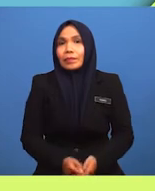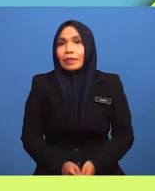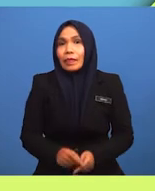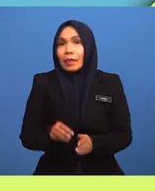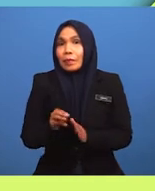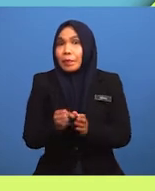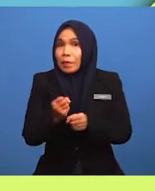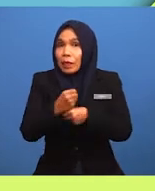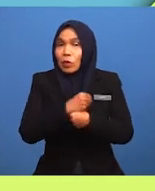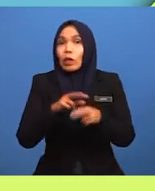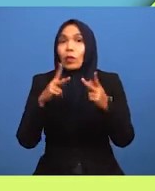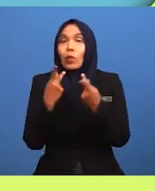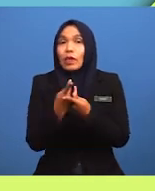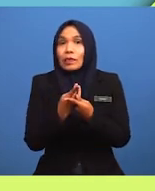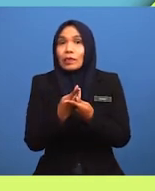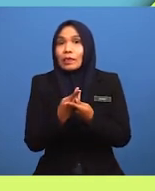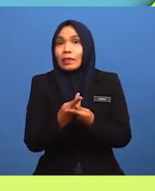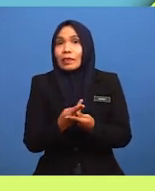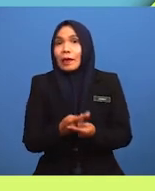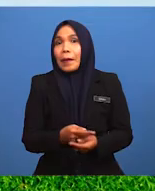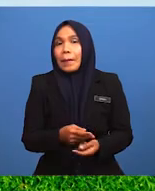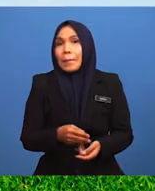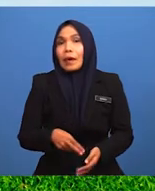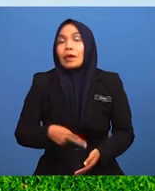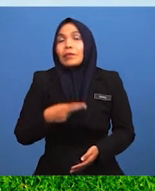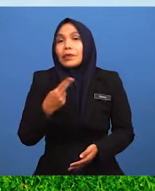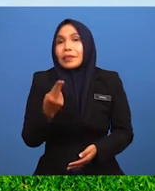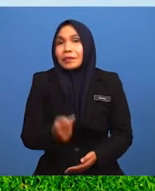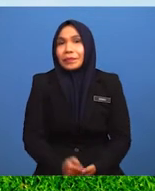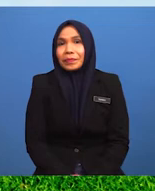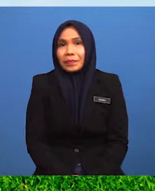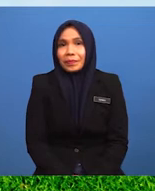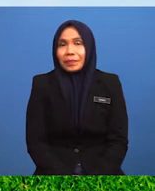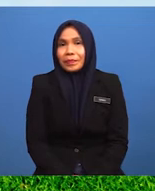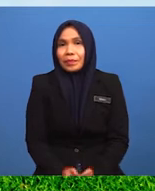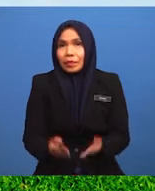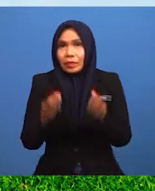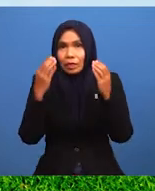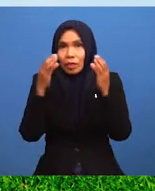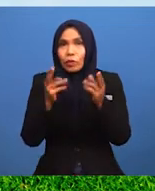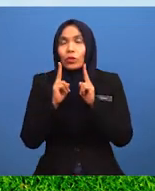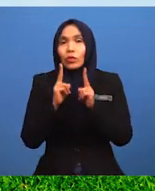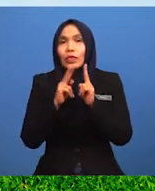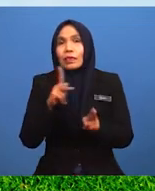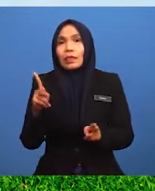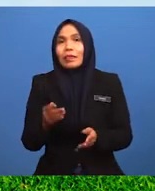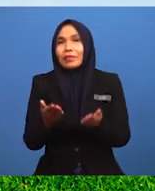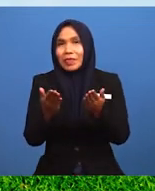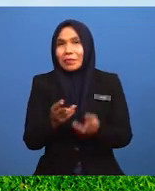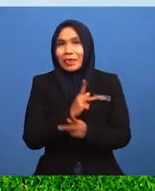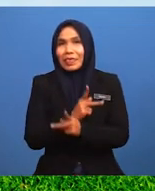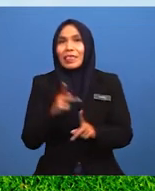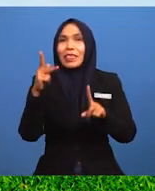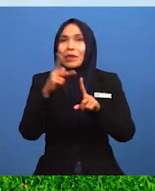tinggi membentuk keluarga harmoni. Dengan ini, cikgu mengucapkan terima kasih